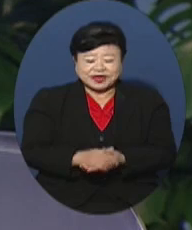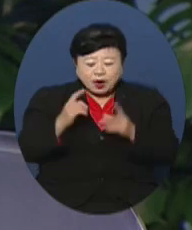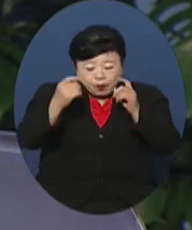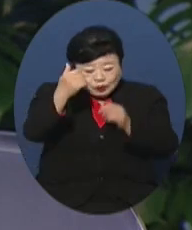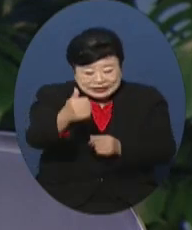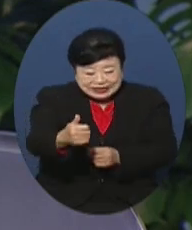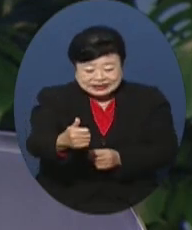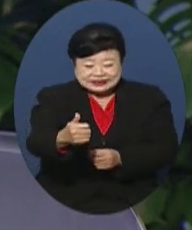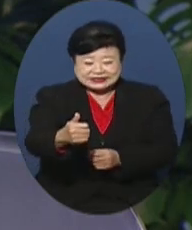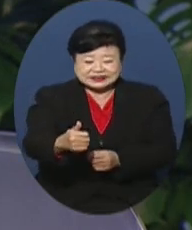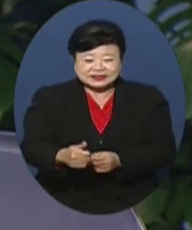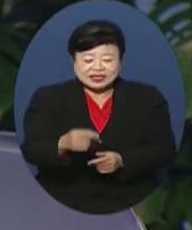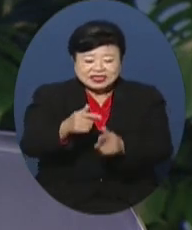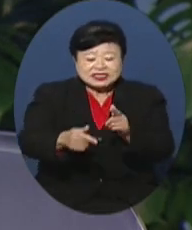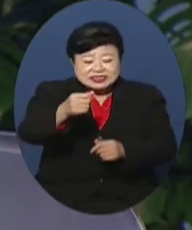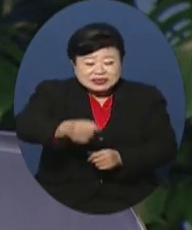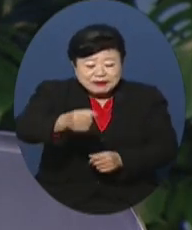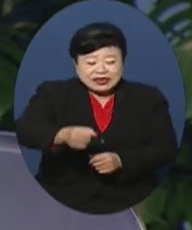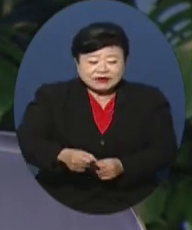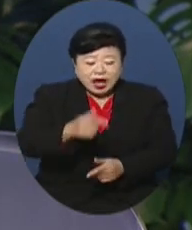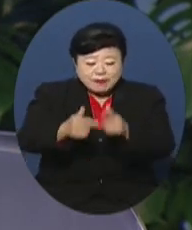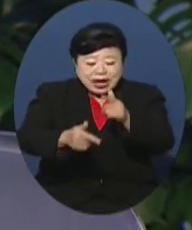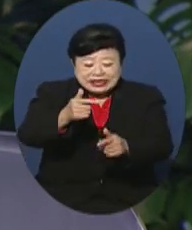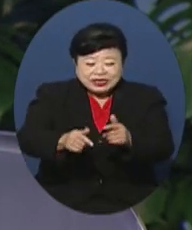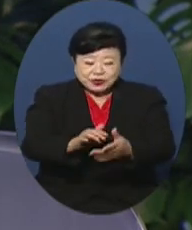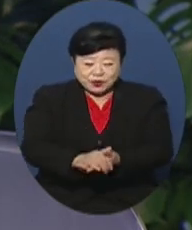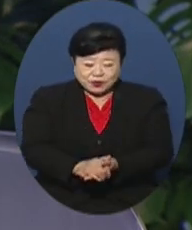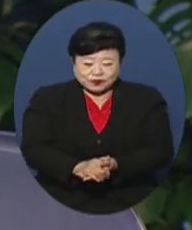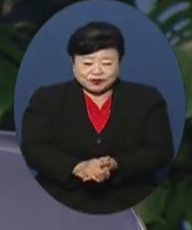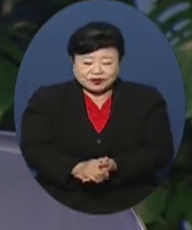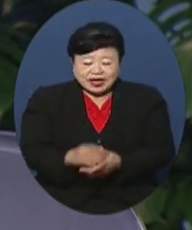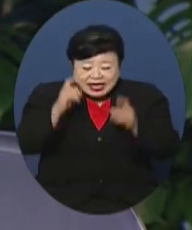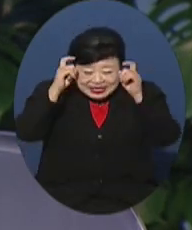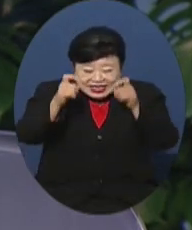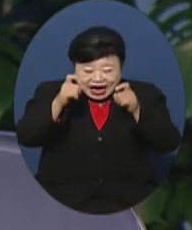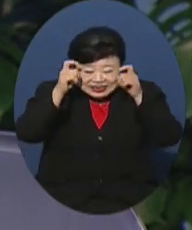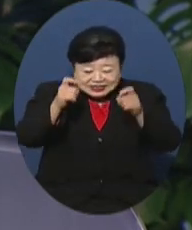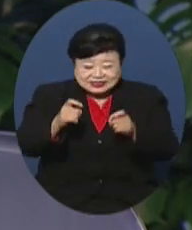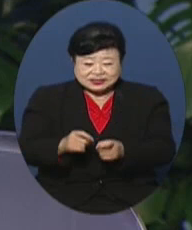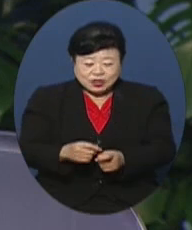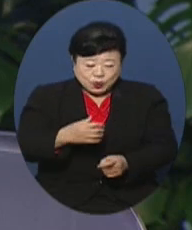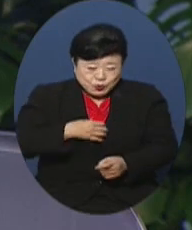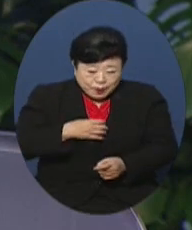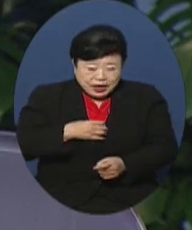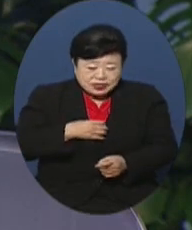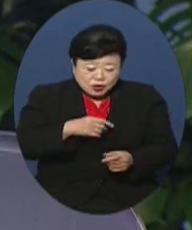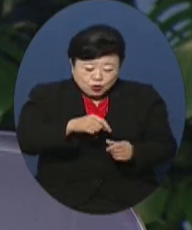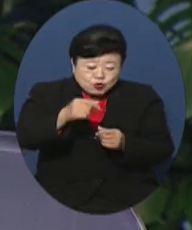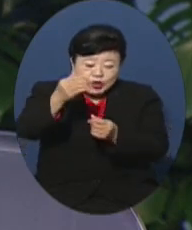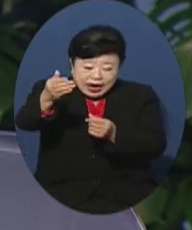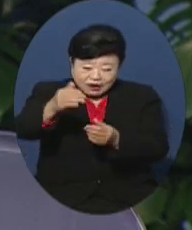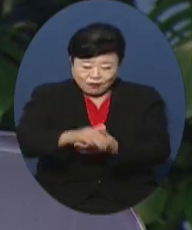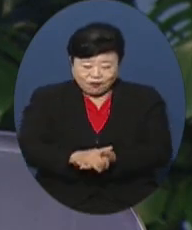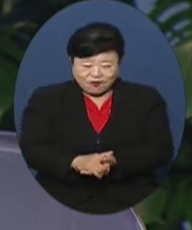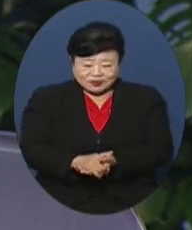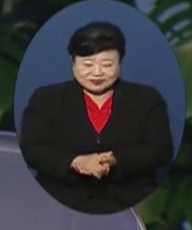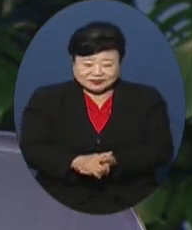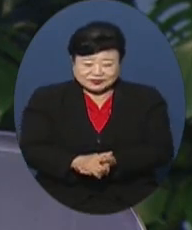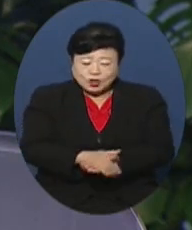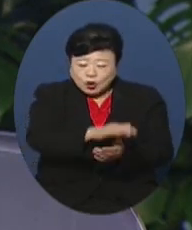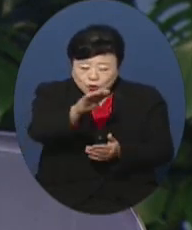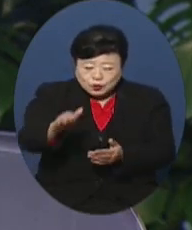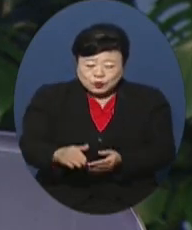목자는 지팡이와 막대기로 양을 위험에서 건져주시는데